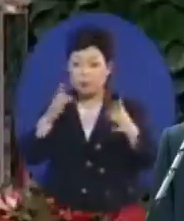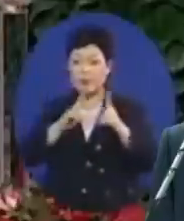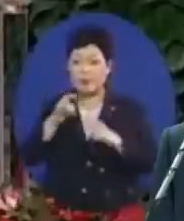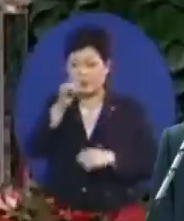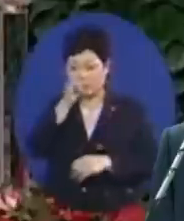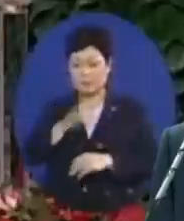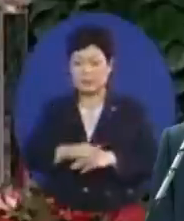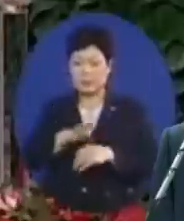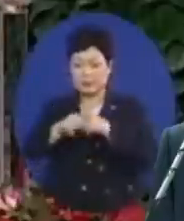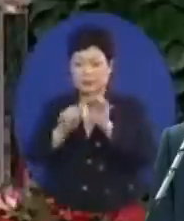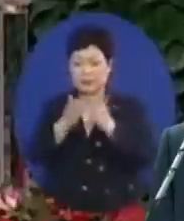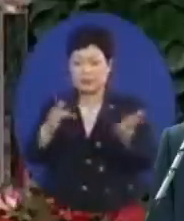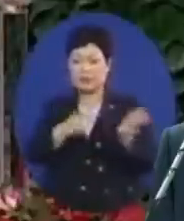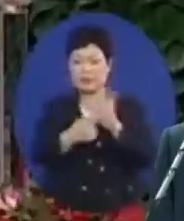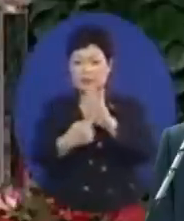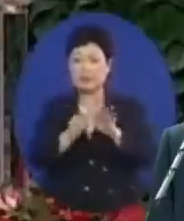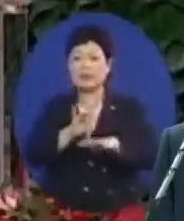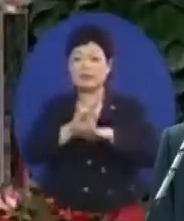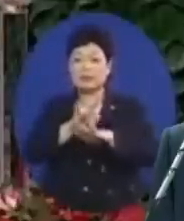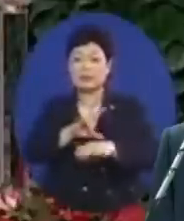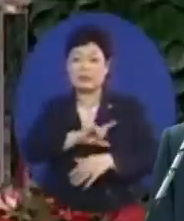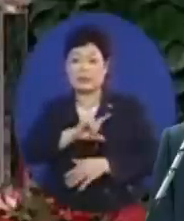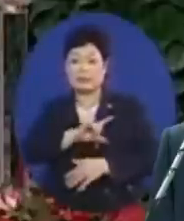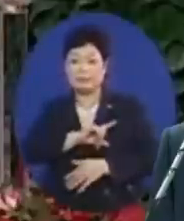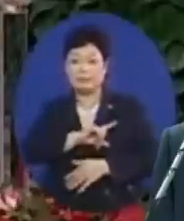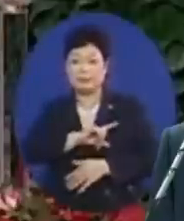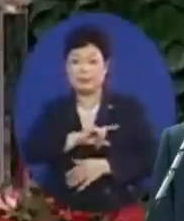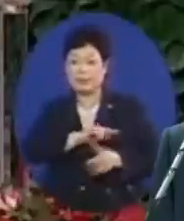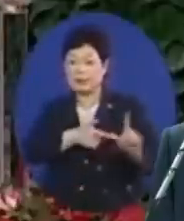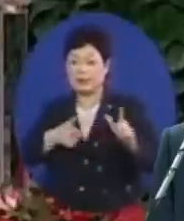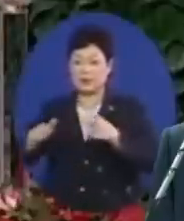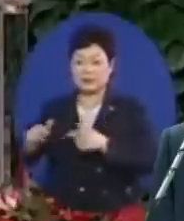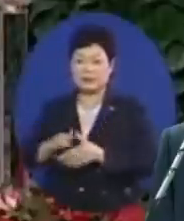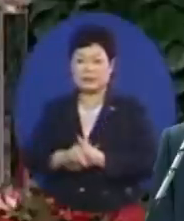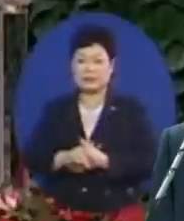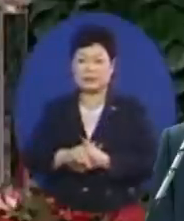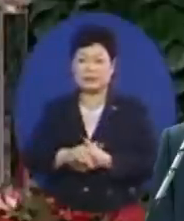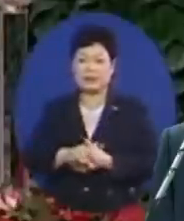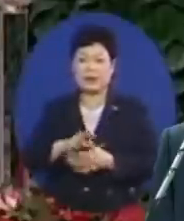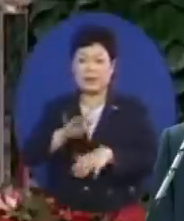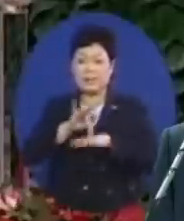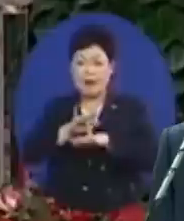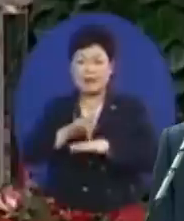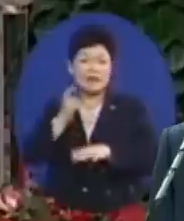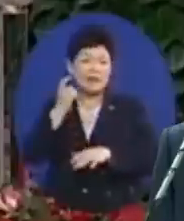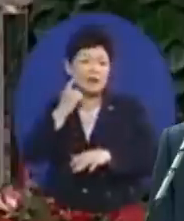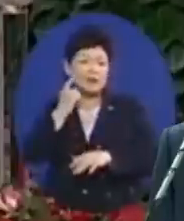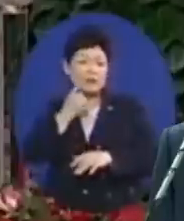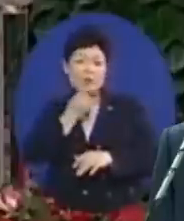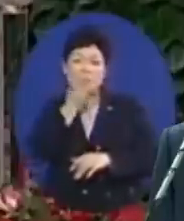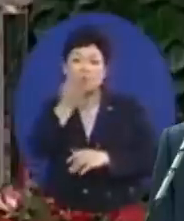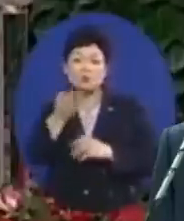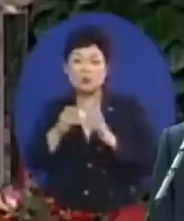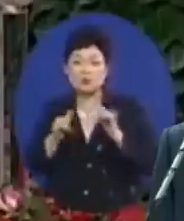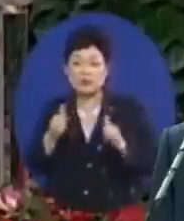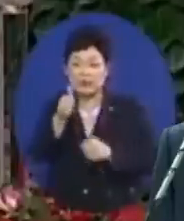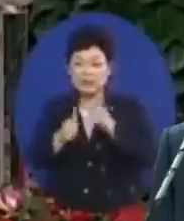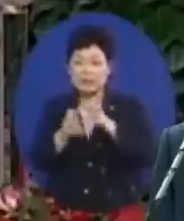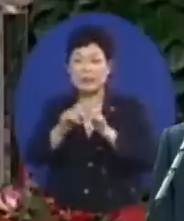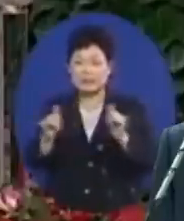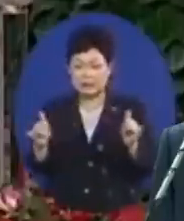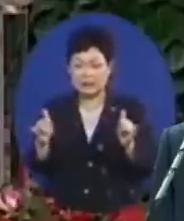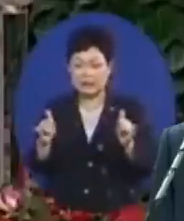말씀하고 있습니다. 성경에 나타난 사탄의 이름은 다양합니다. 때로는 마귀 혹은 거짓 고소자, 시험하는